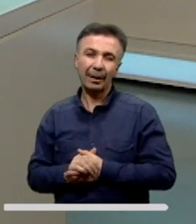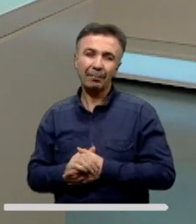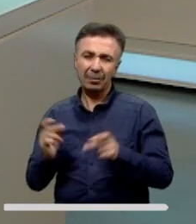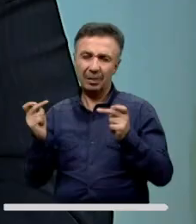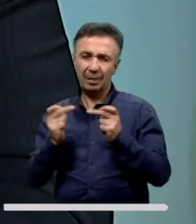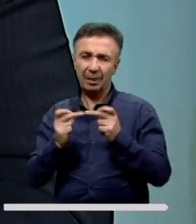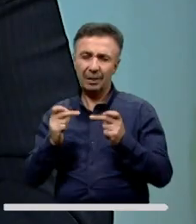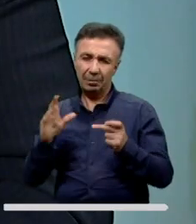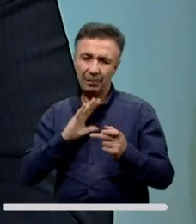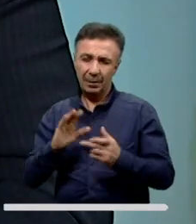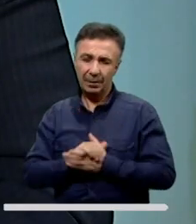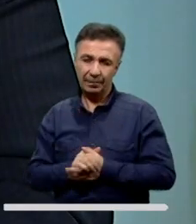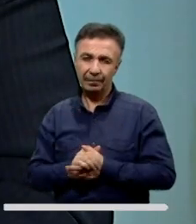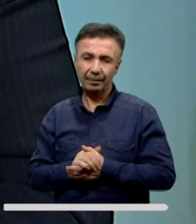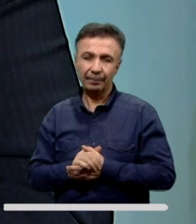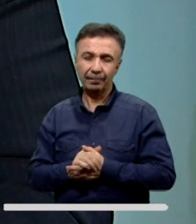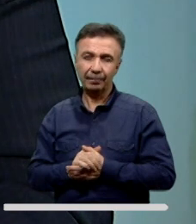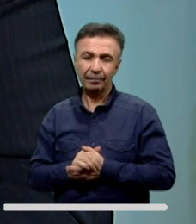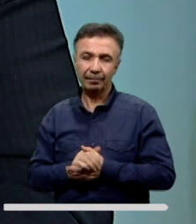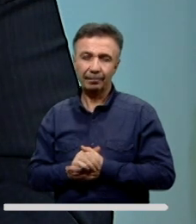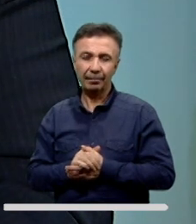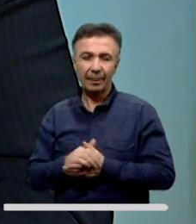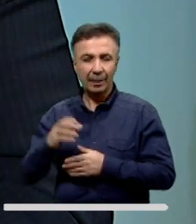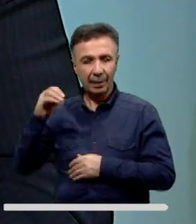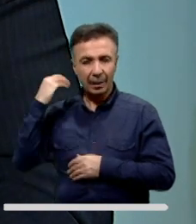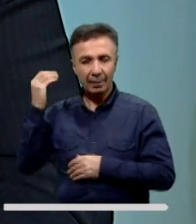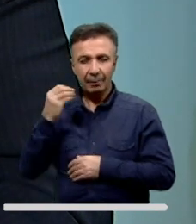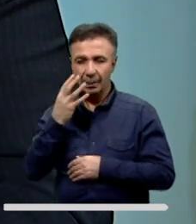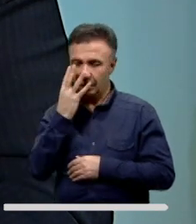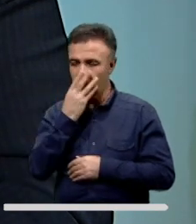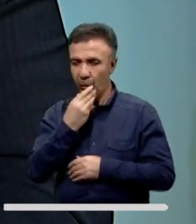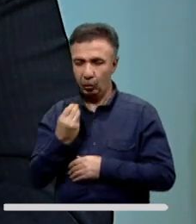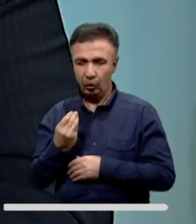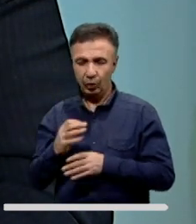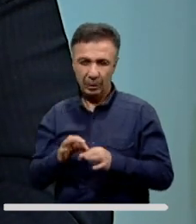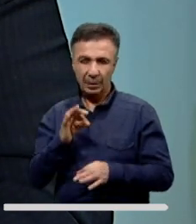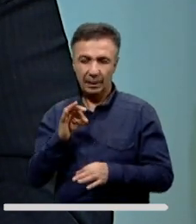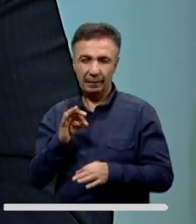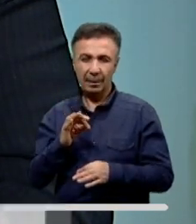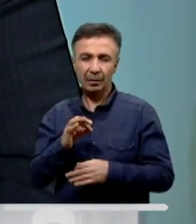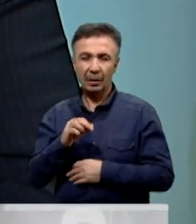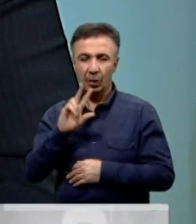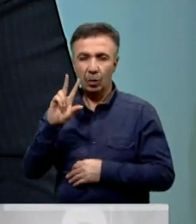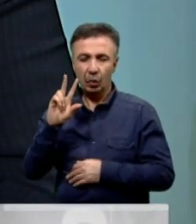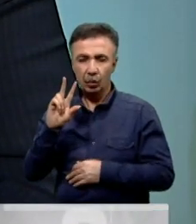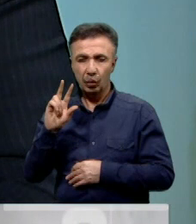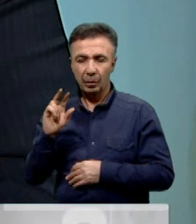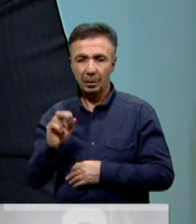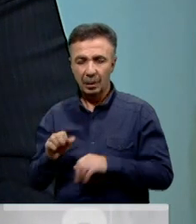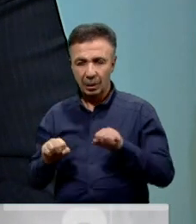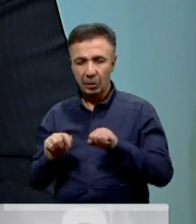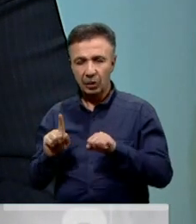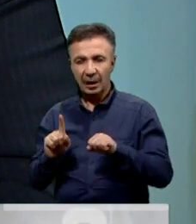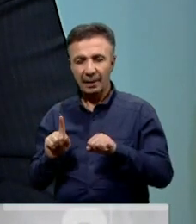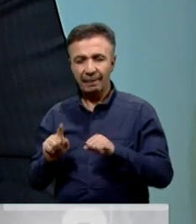konusudur imam Ebu Yusuf'a ve 3 mezhebe göre yani Şafi